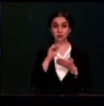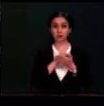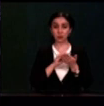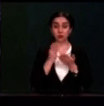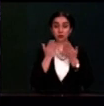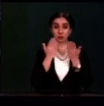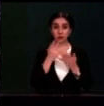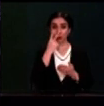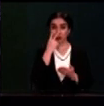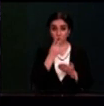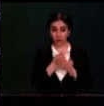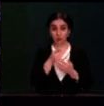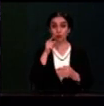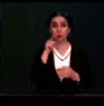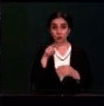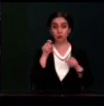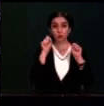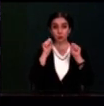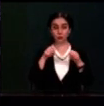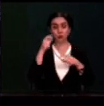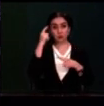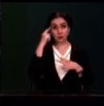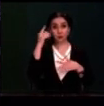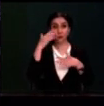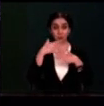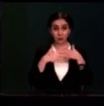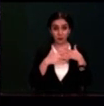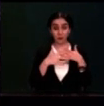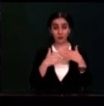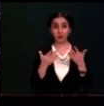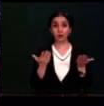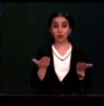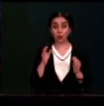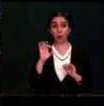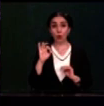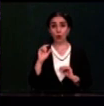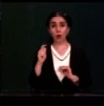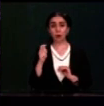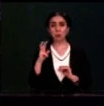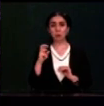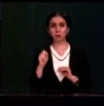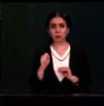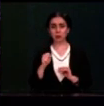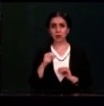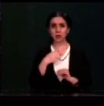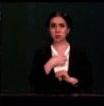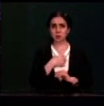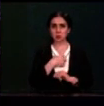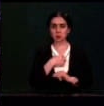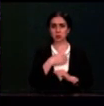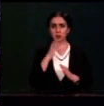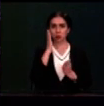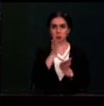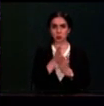tushirilgan og'maning asosdan o'tuvchi to'g'ri chiziq, demak, og'maning asosidan o'tuvchi to'g'ri chiziq